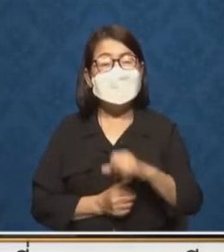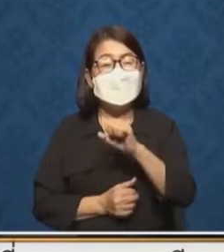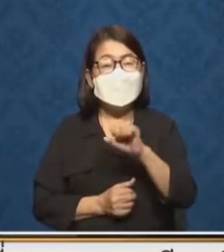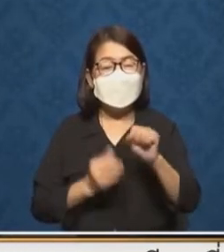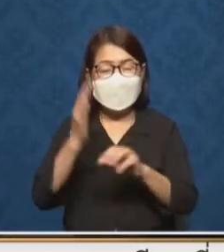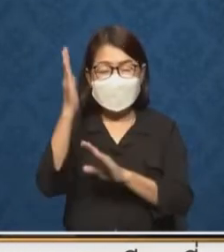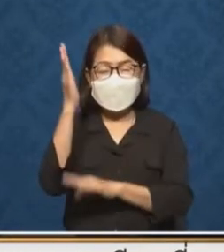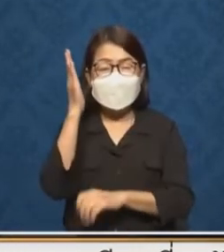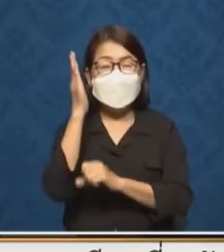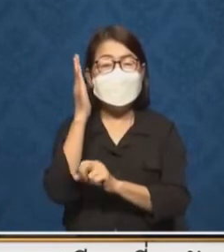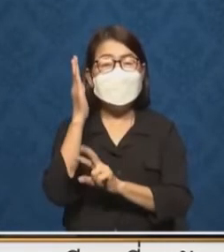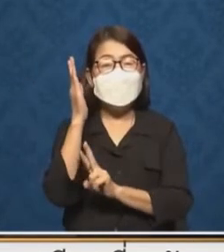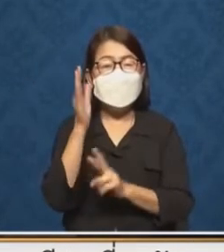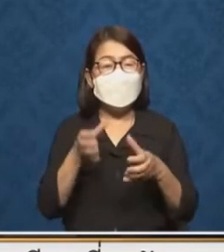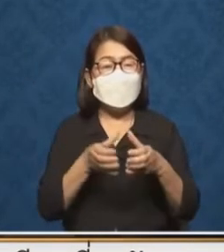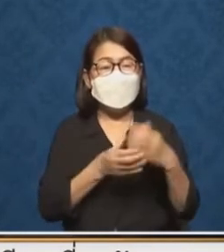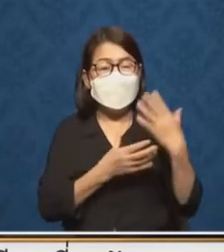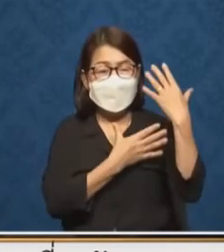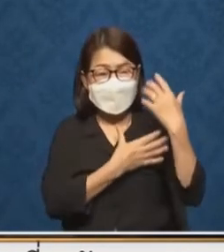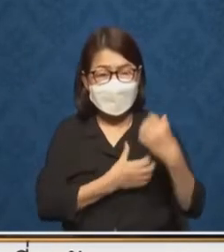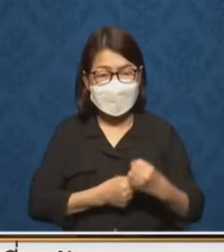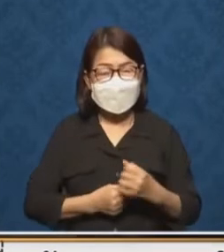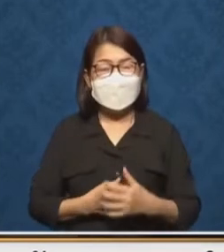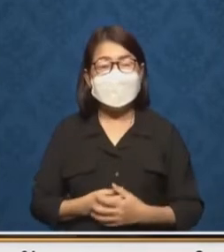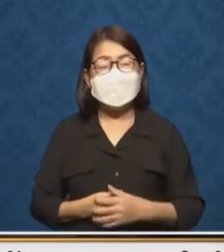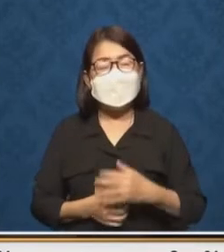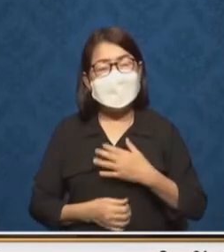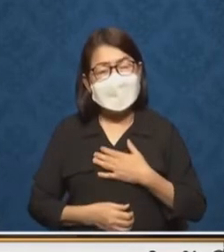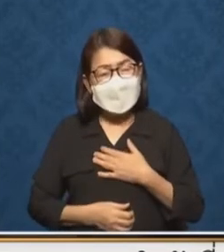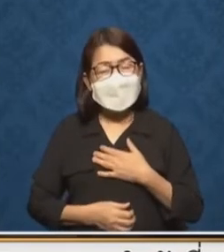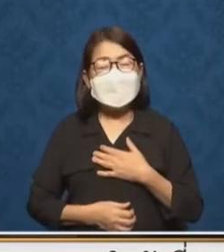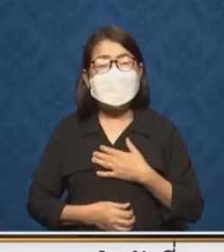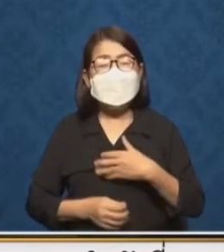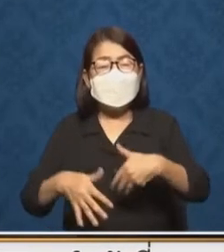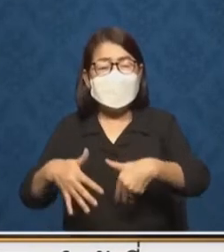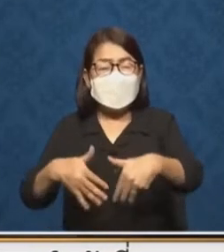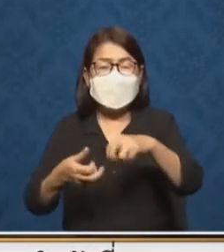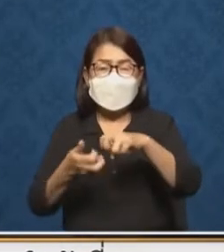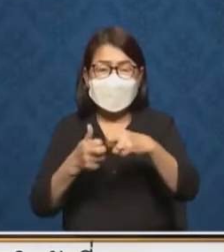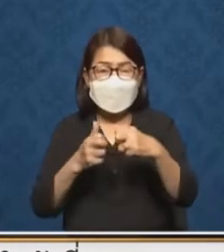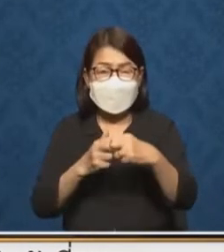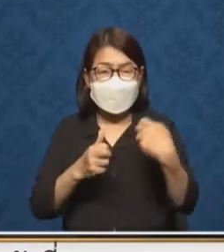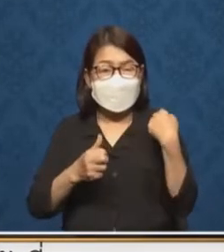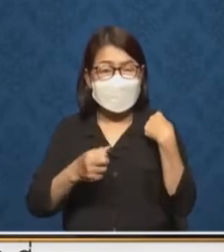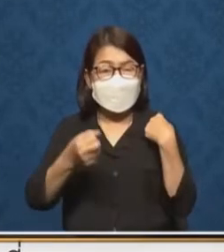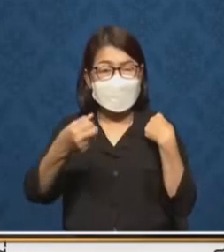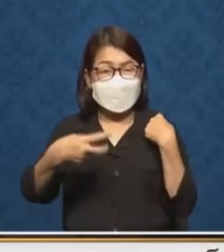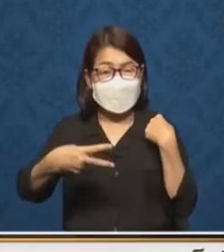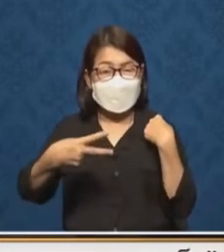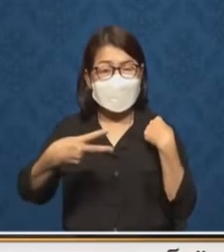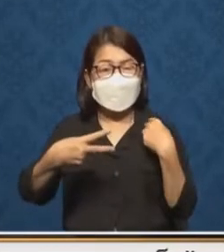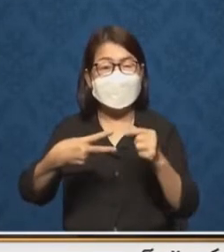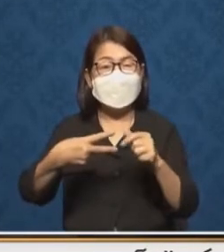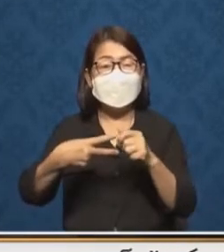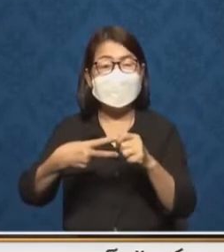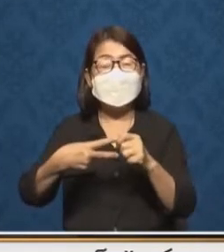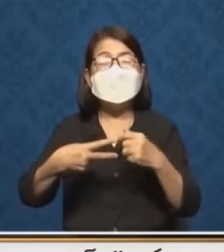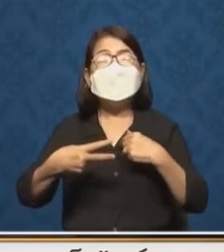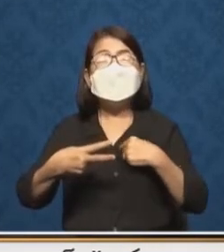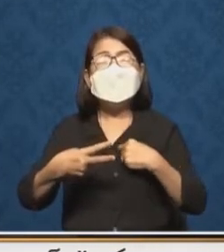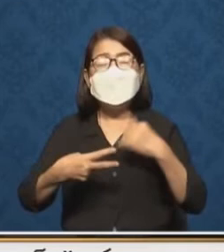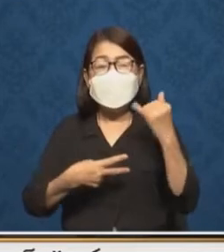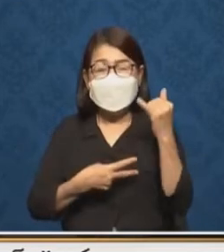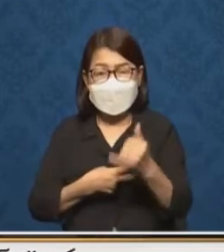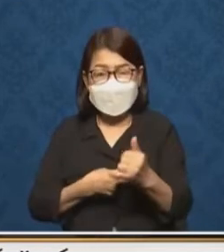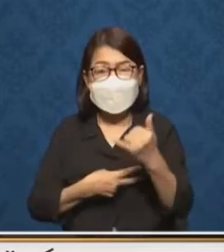านีพรรคประชาธิปัตย์กับผมมีเรื่องหารือถึงความเดือดร้อนของราษฎรจำนวน2เรื่องดังนี้ครับจากที่ผมได้ลงพื้น